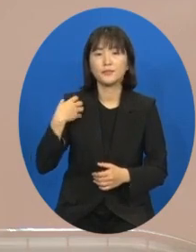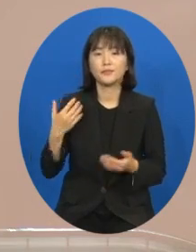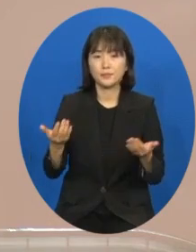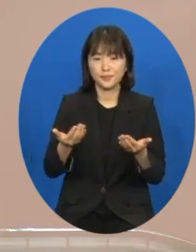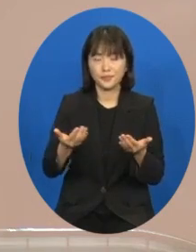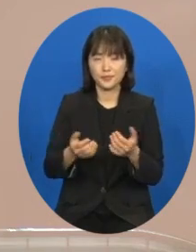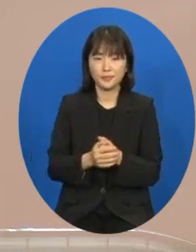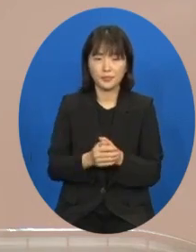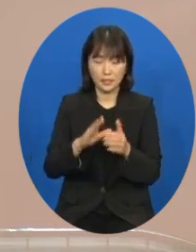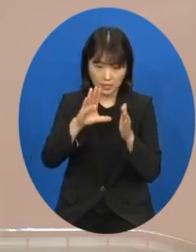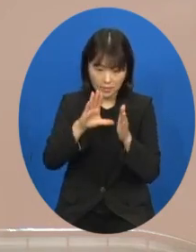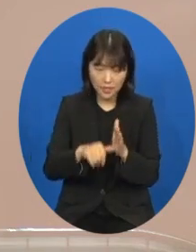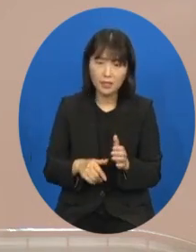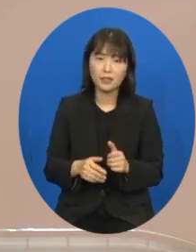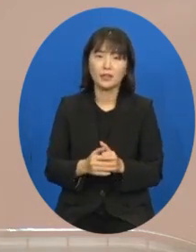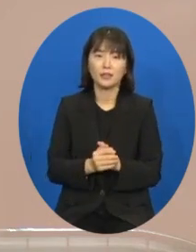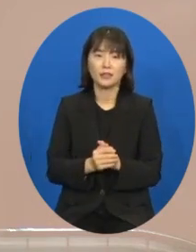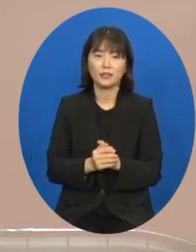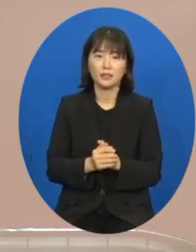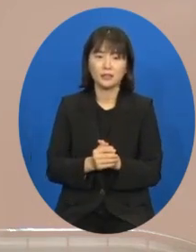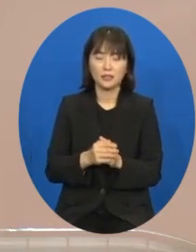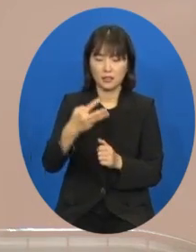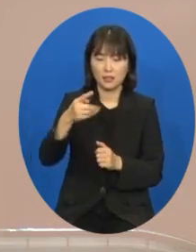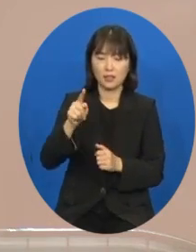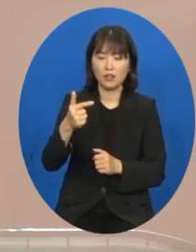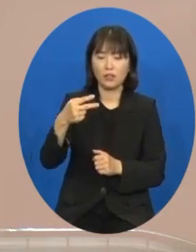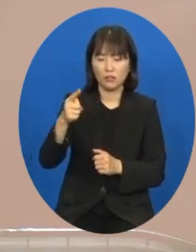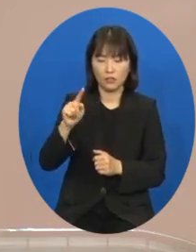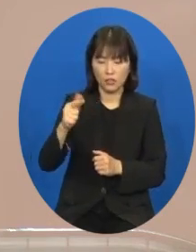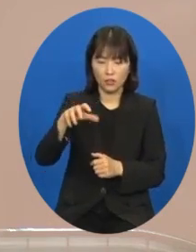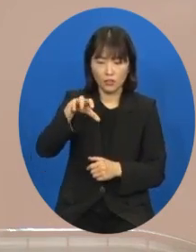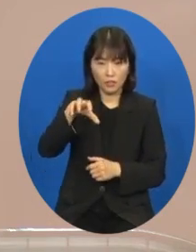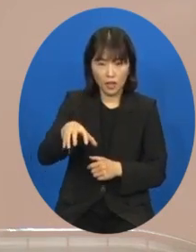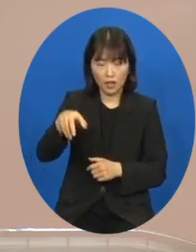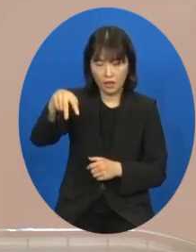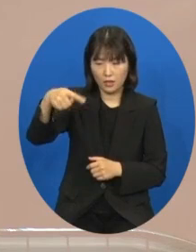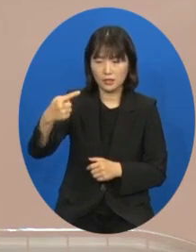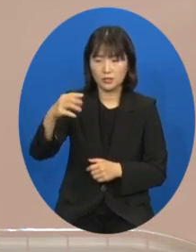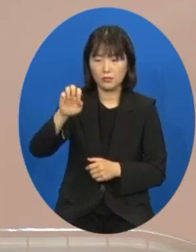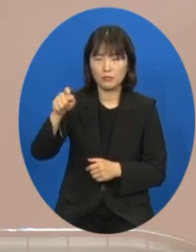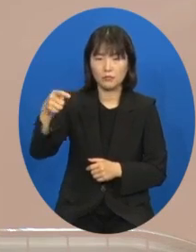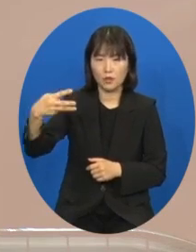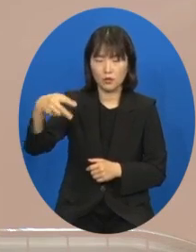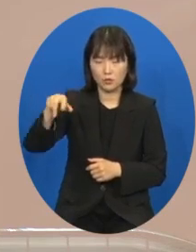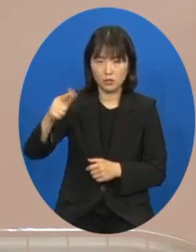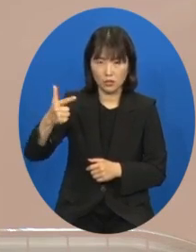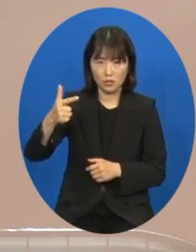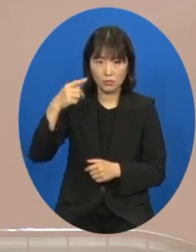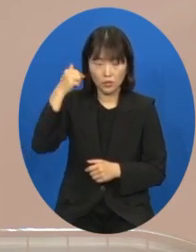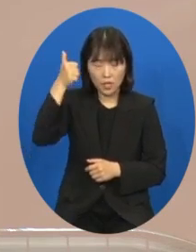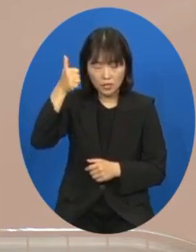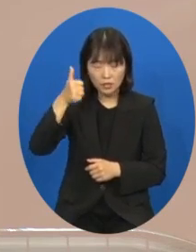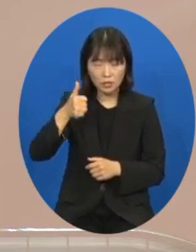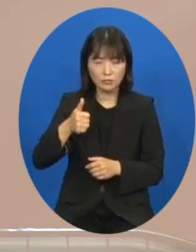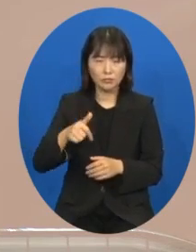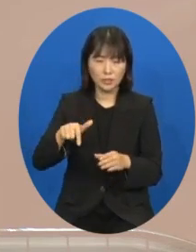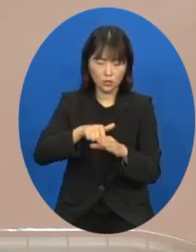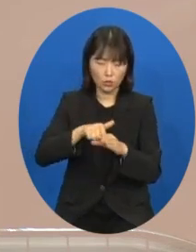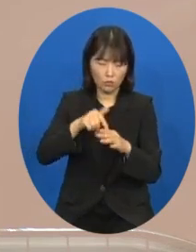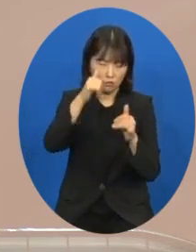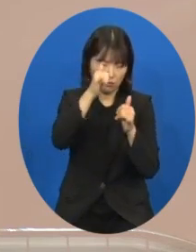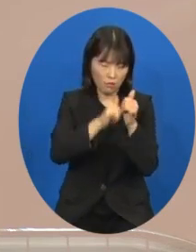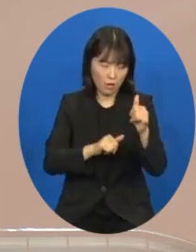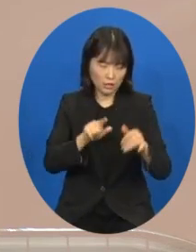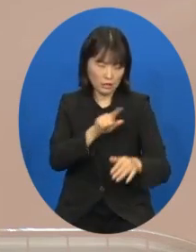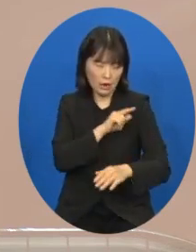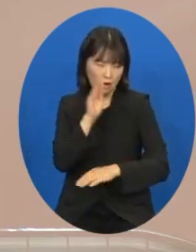근데 그때 당시에 그 런던에는 스펄전 목사님이라고 기독교 역사상 제일 설교를 잘하신